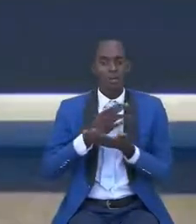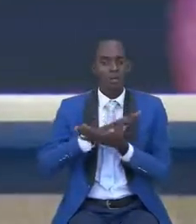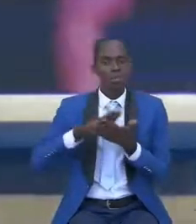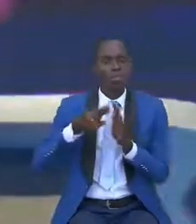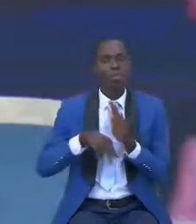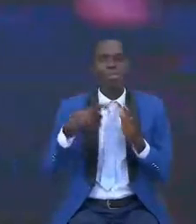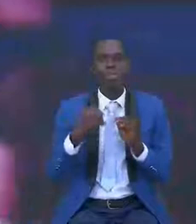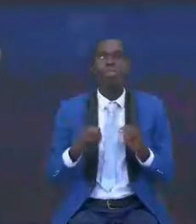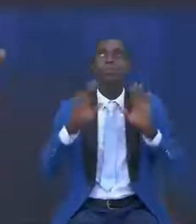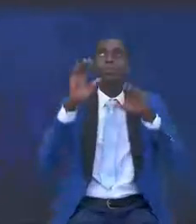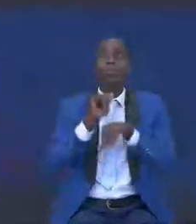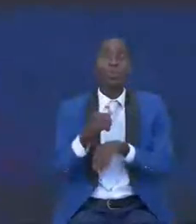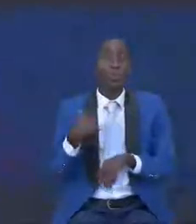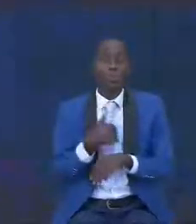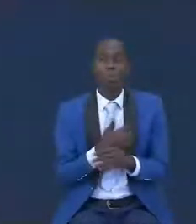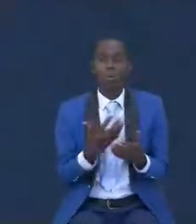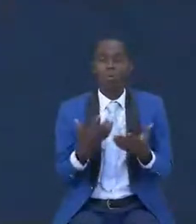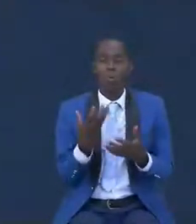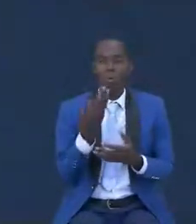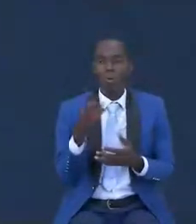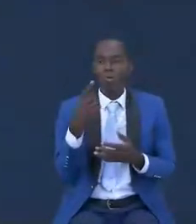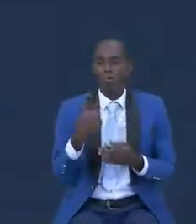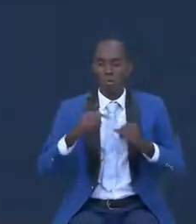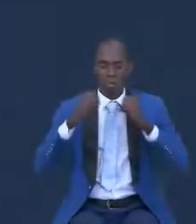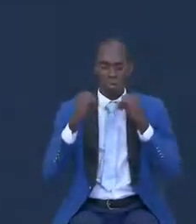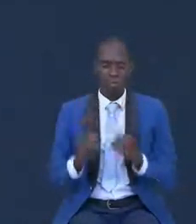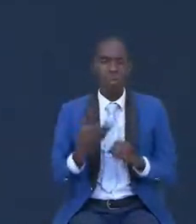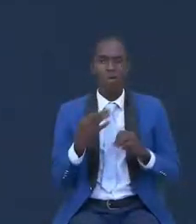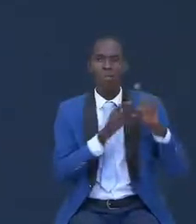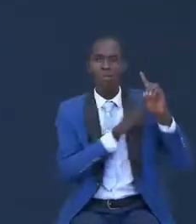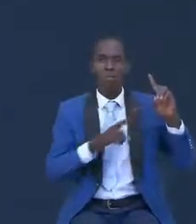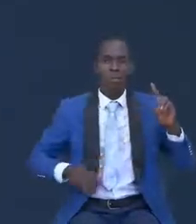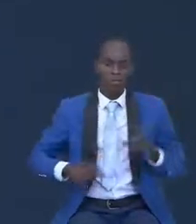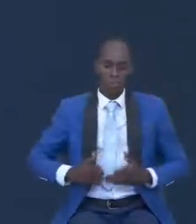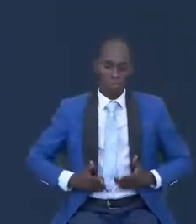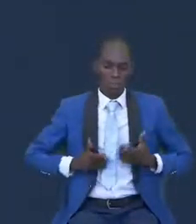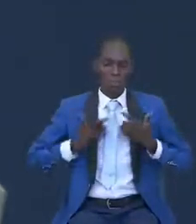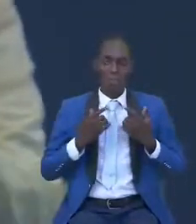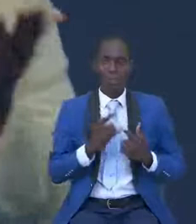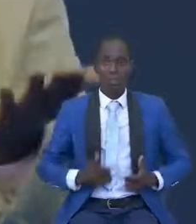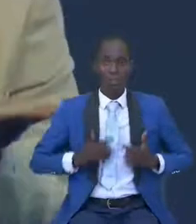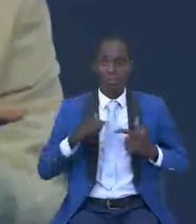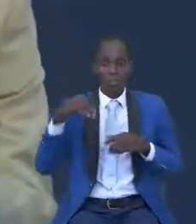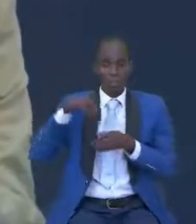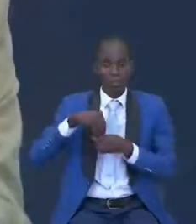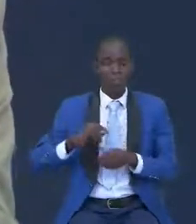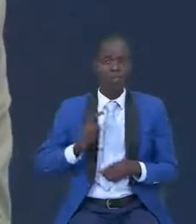de sanctification et de sainteté, les miracles que nous voulons de la puissance du